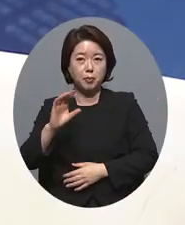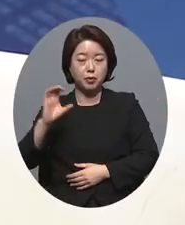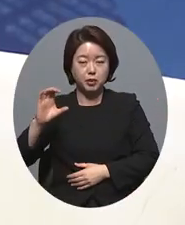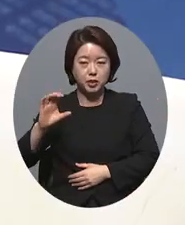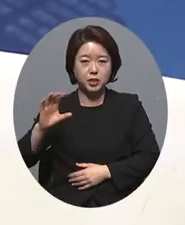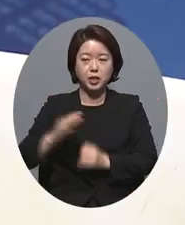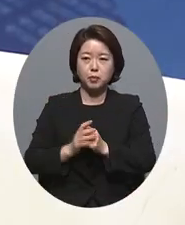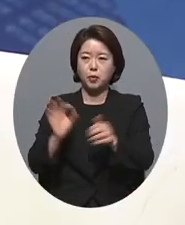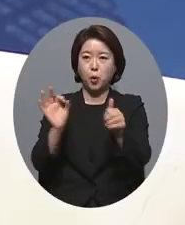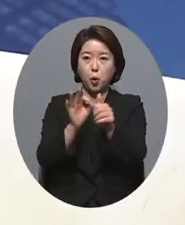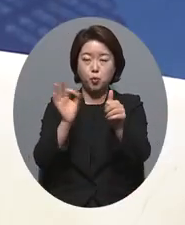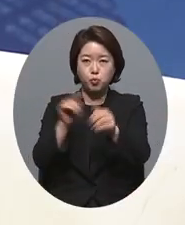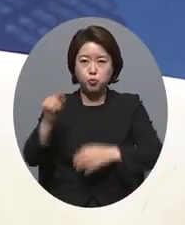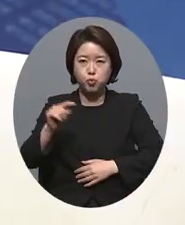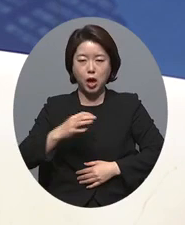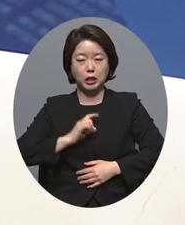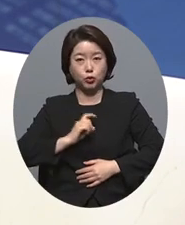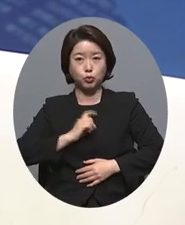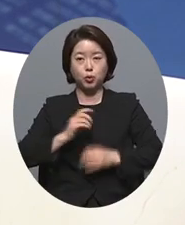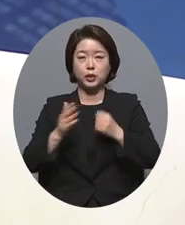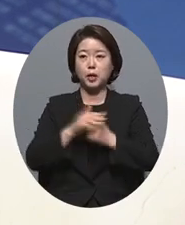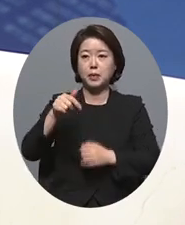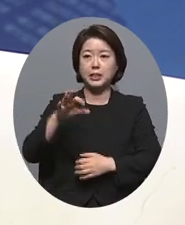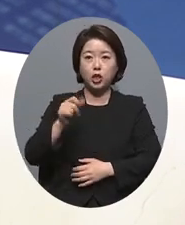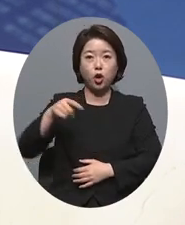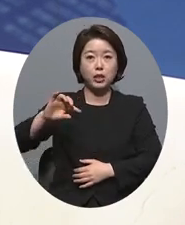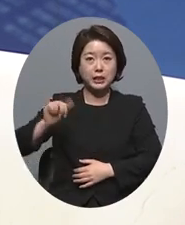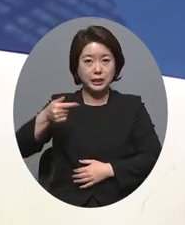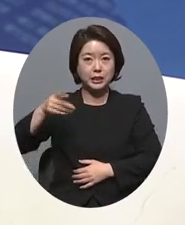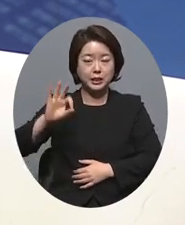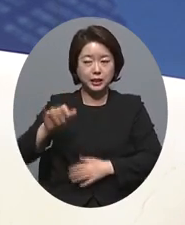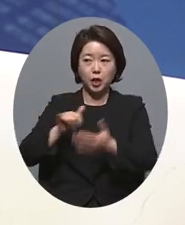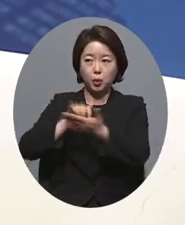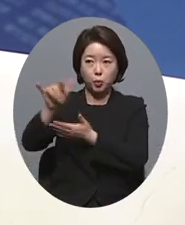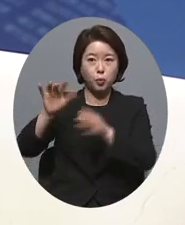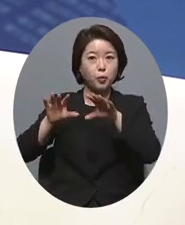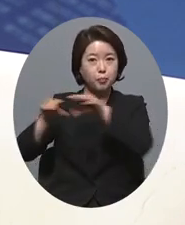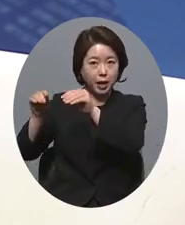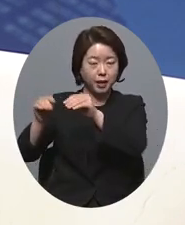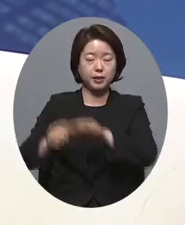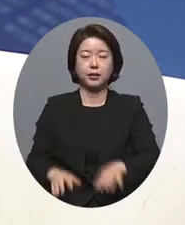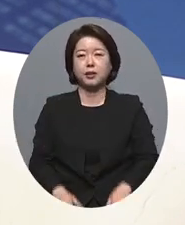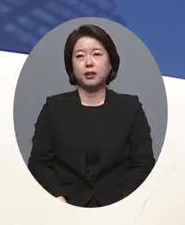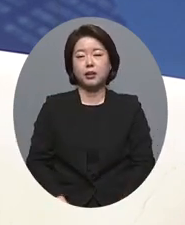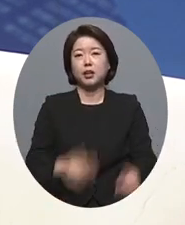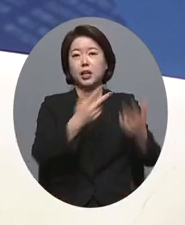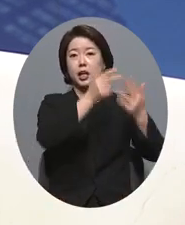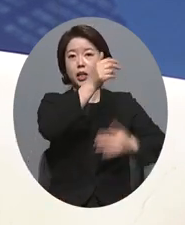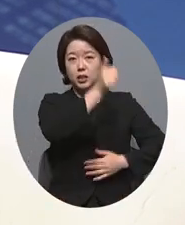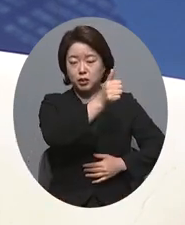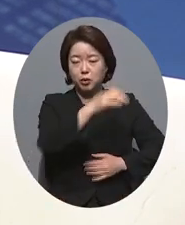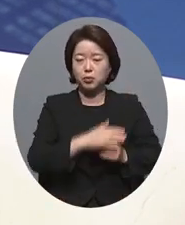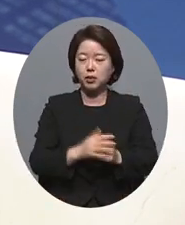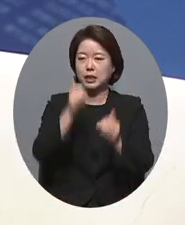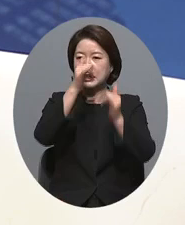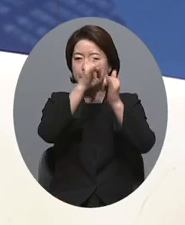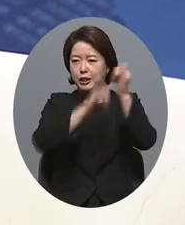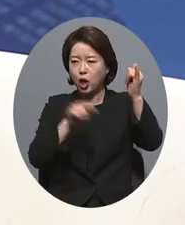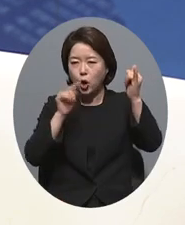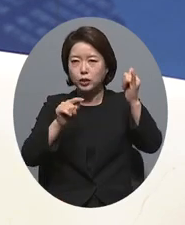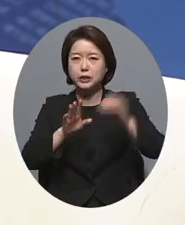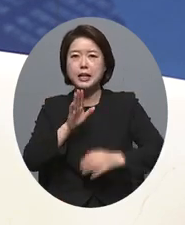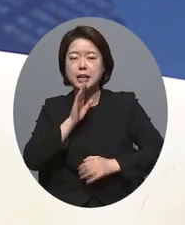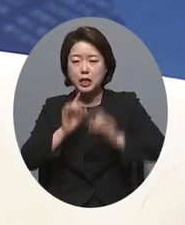출국 금지당했습니다. 수사의 칼날이 이재명 대표를 향하고 있는데요. 이 대표는 역사의 현장을 잊지 말라며